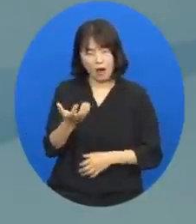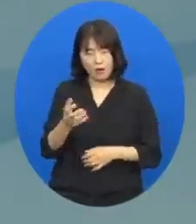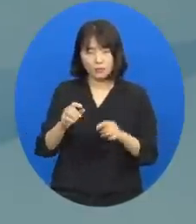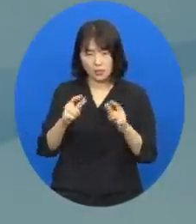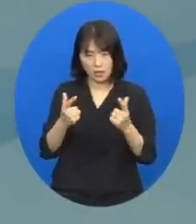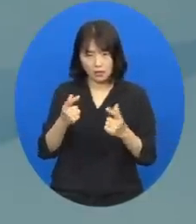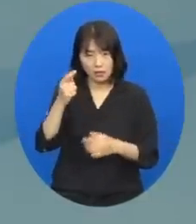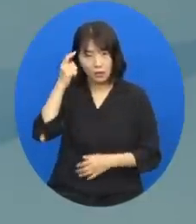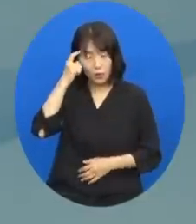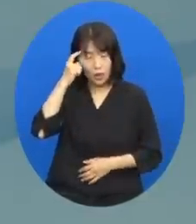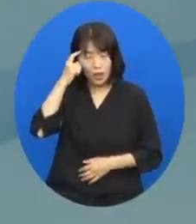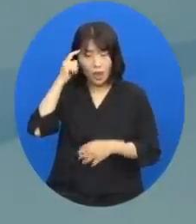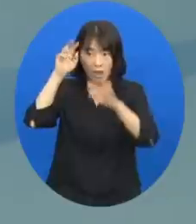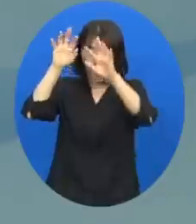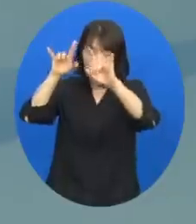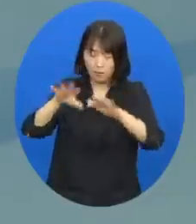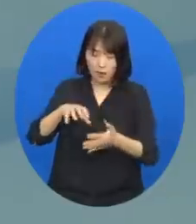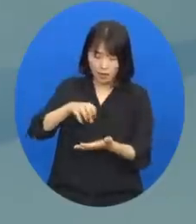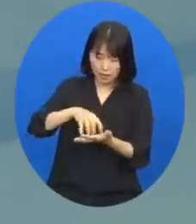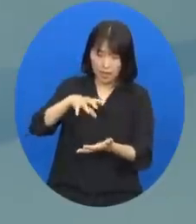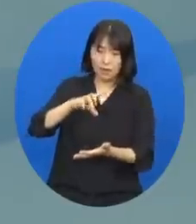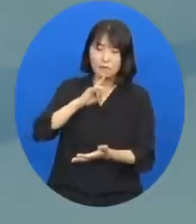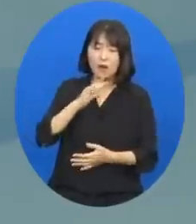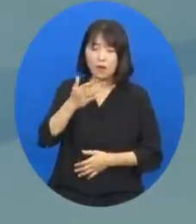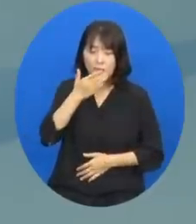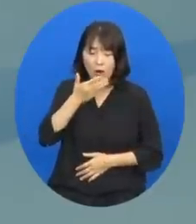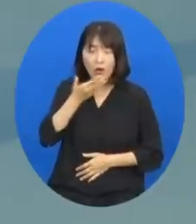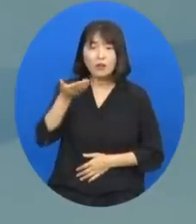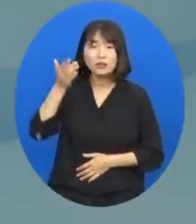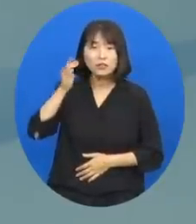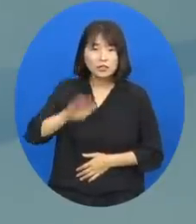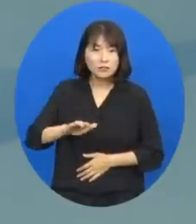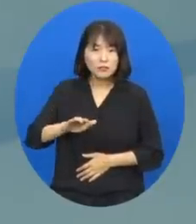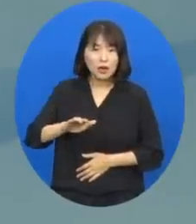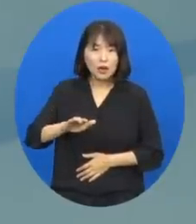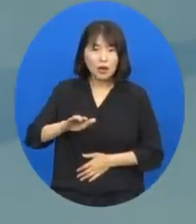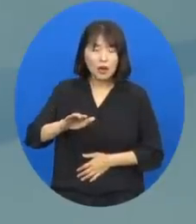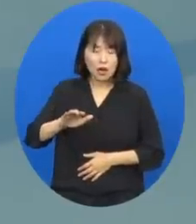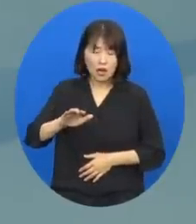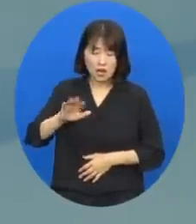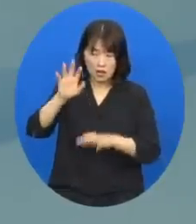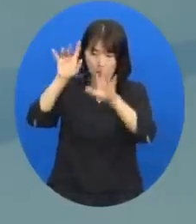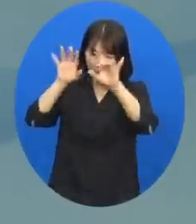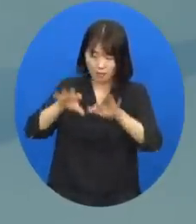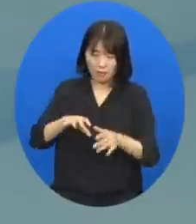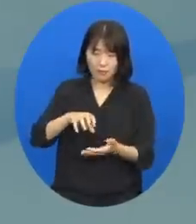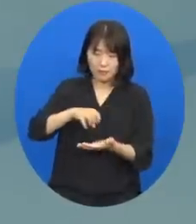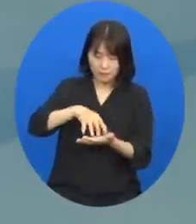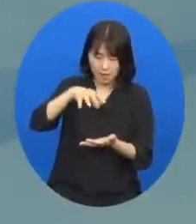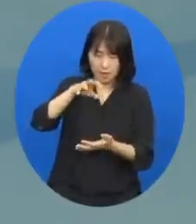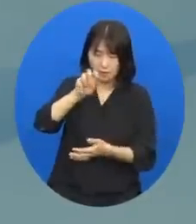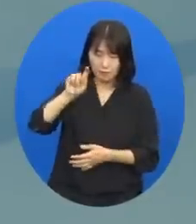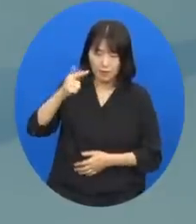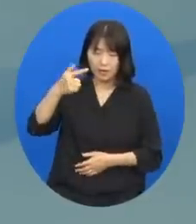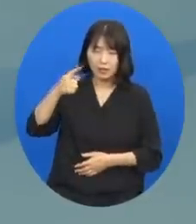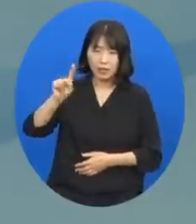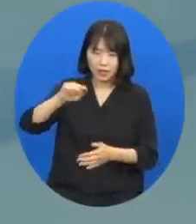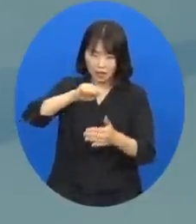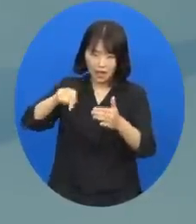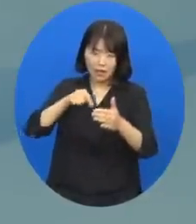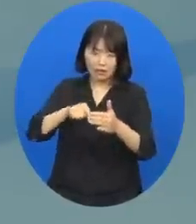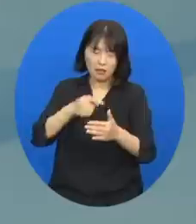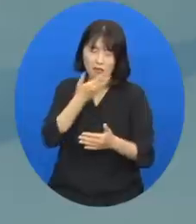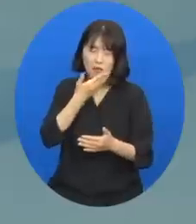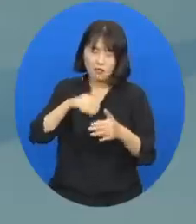충분했다는 것입니다 모든 비타민과 영양분이 맘 마에다 들어 있었다는걸 저는 종종 사역을 하다가 아 저녁을 안